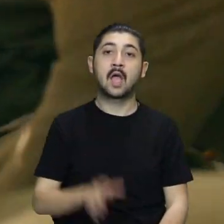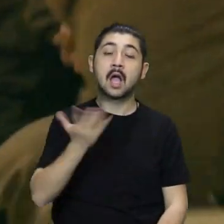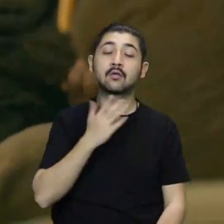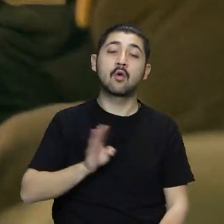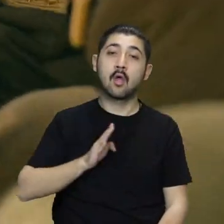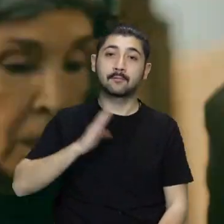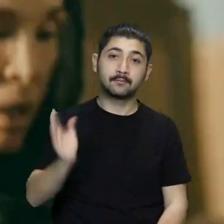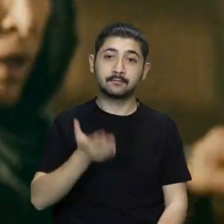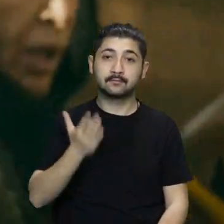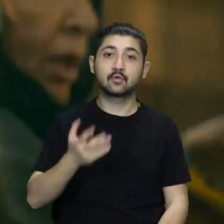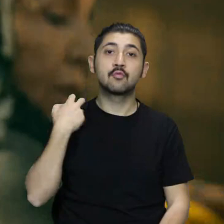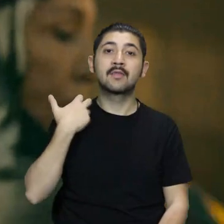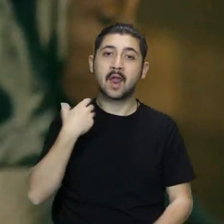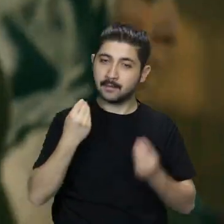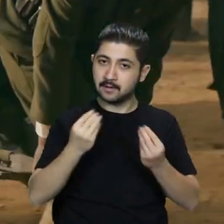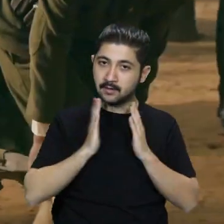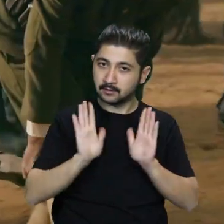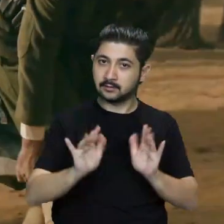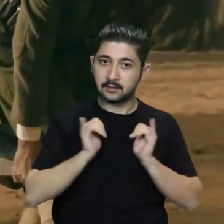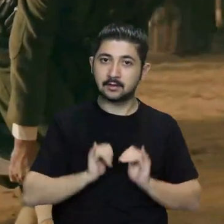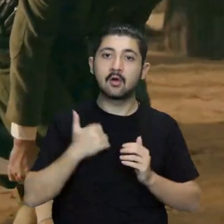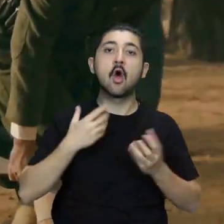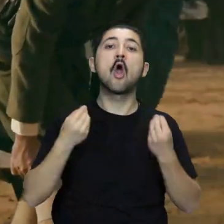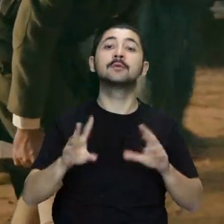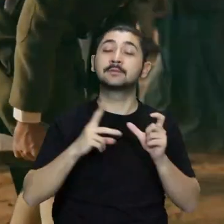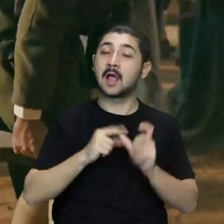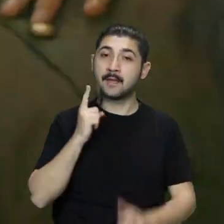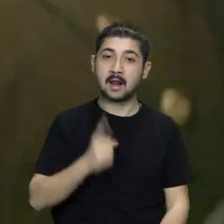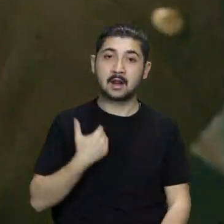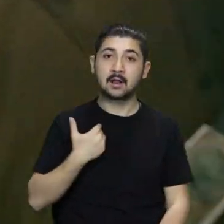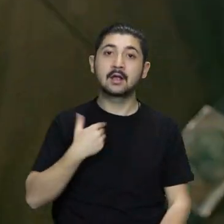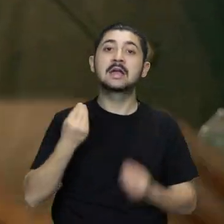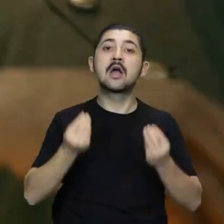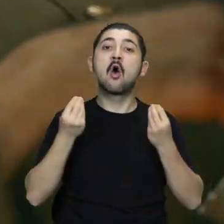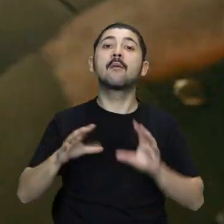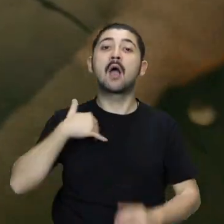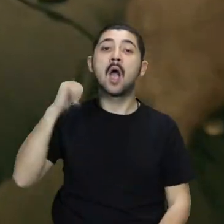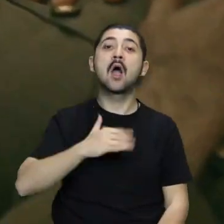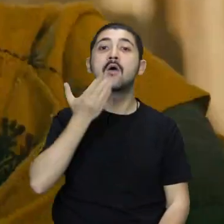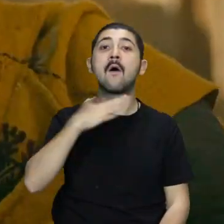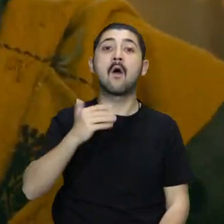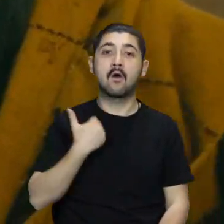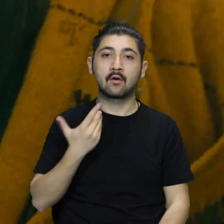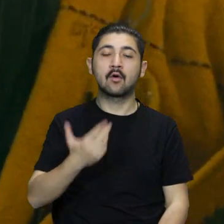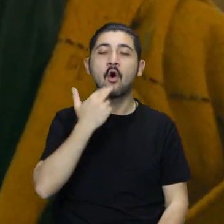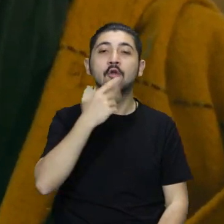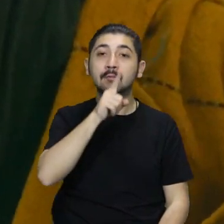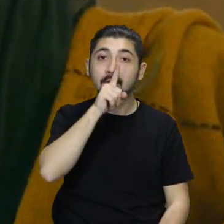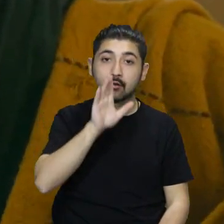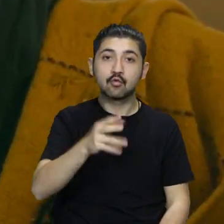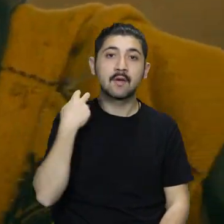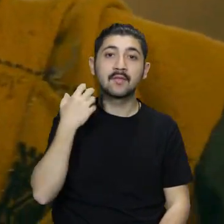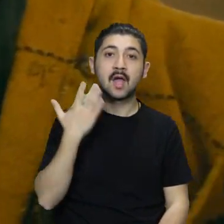oğlum. Kumandanım iyi olacaksınız. Olmayacağım Şamil. İyi olmayı hak etmiyorum ben. Konuşma